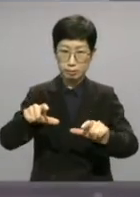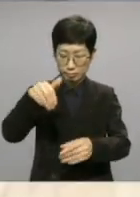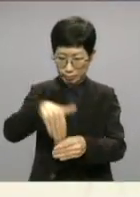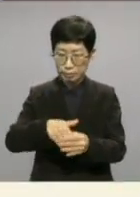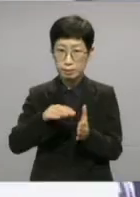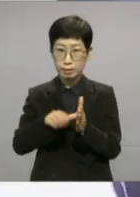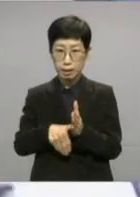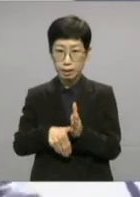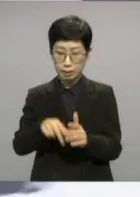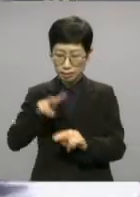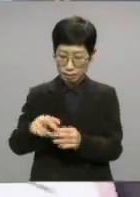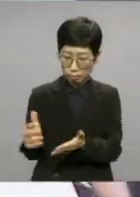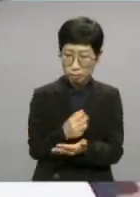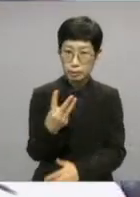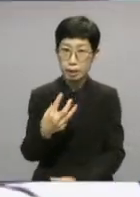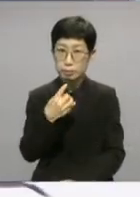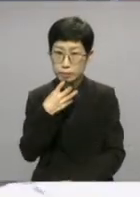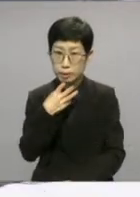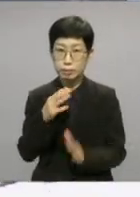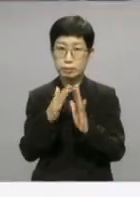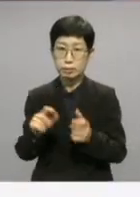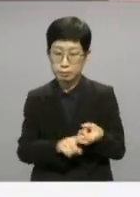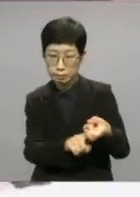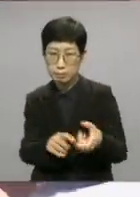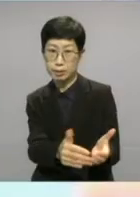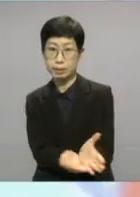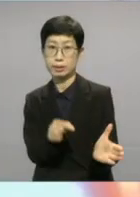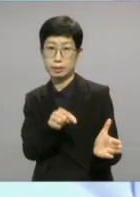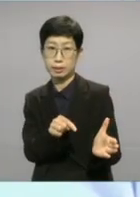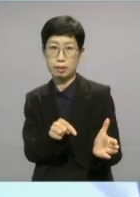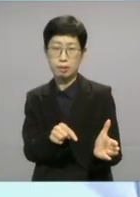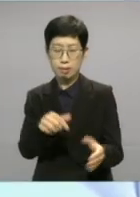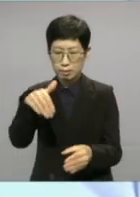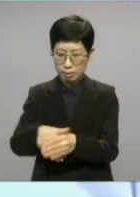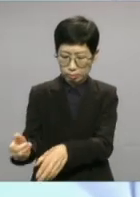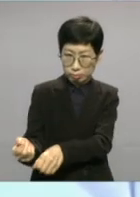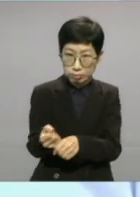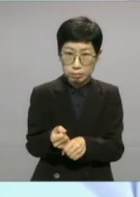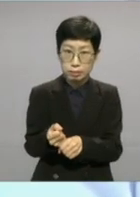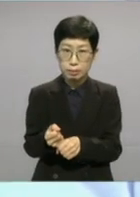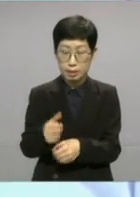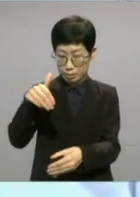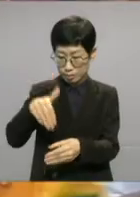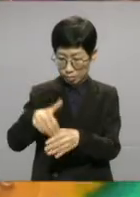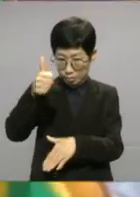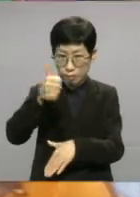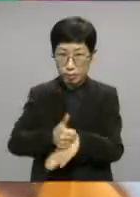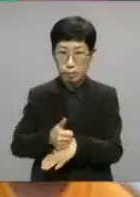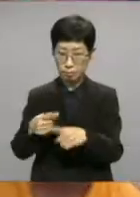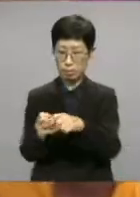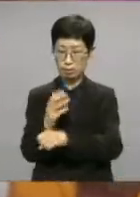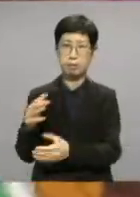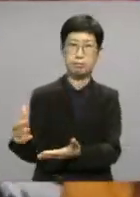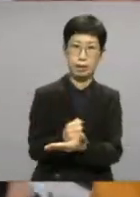총선에서 3석에 그쳤던 국가인민동맹은 조기 총선을 통해 과반 의석을 차지하며 대통령의 개혁을 뒷받침할 수